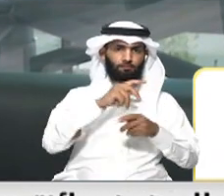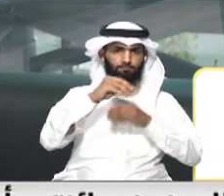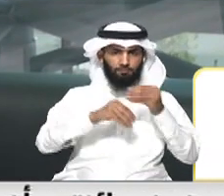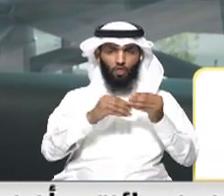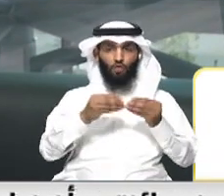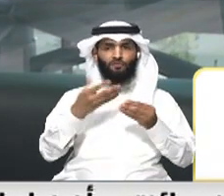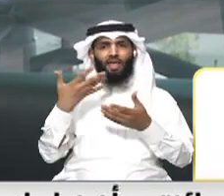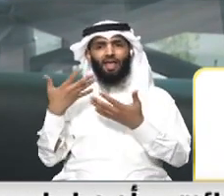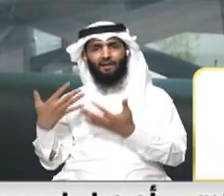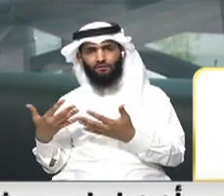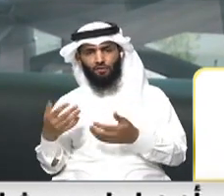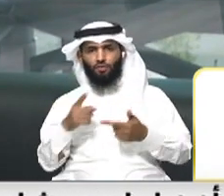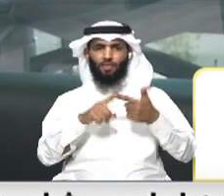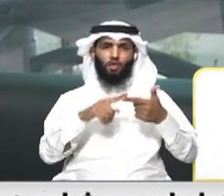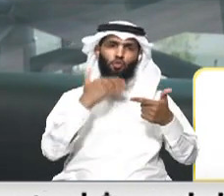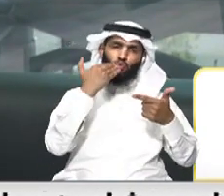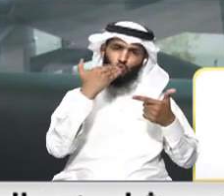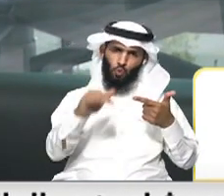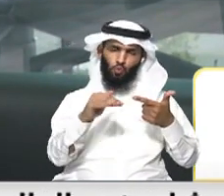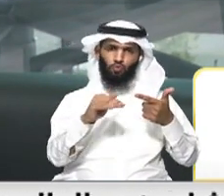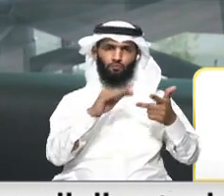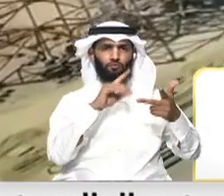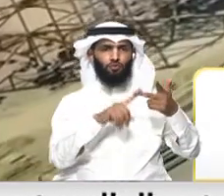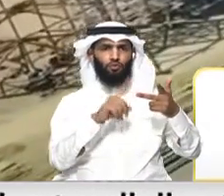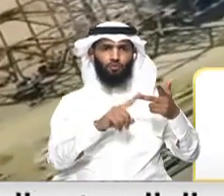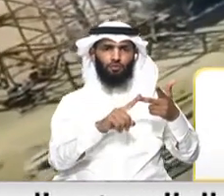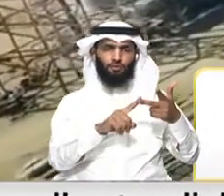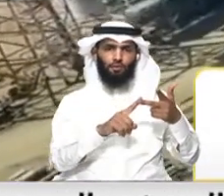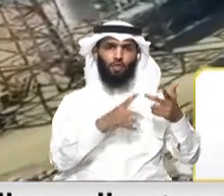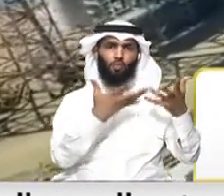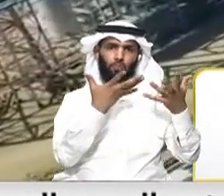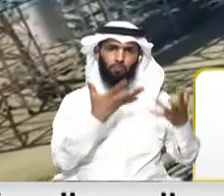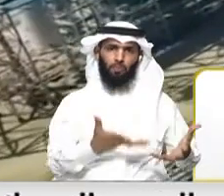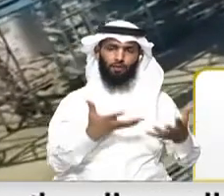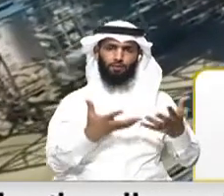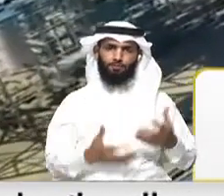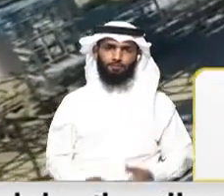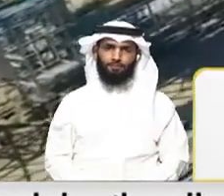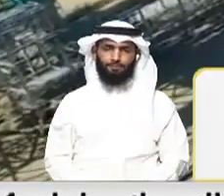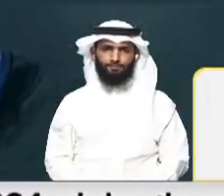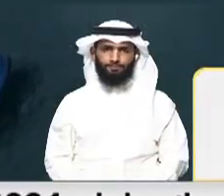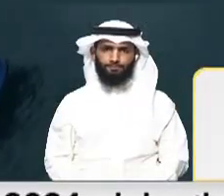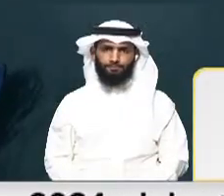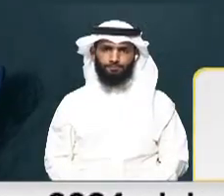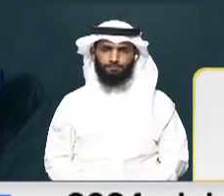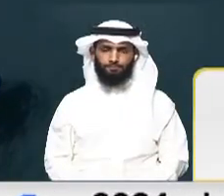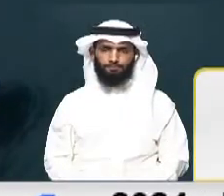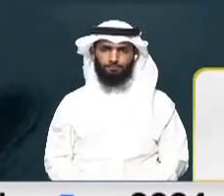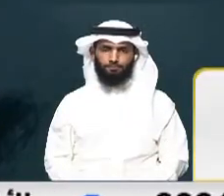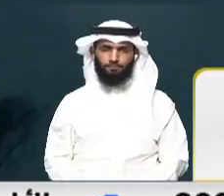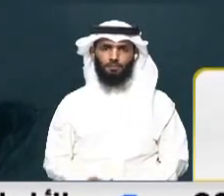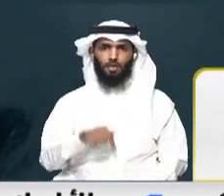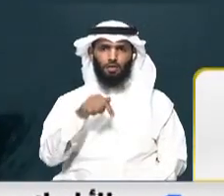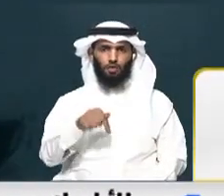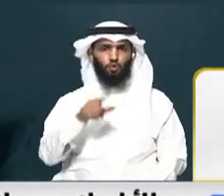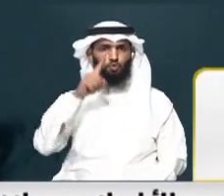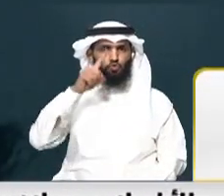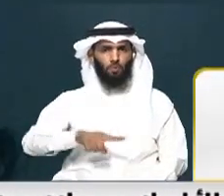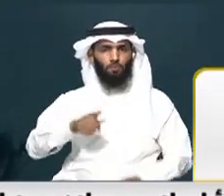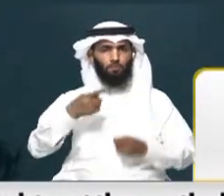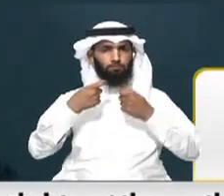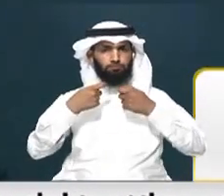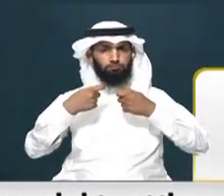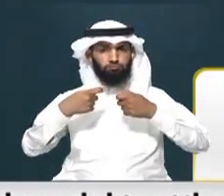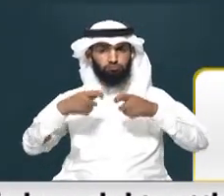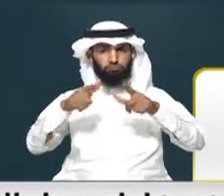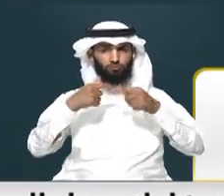الكويتي المتوسط والنفط الكويتي الثقيل ويبلغ انتاجها اليومي من زيت الوقود